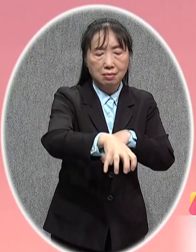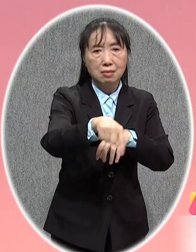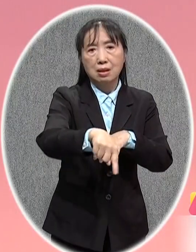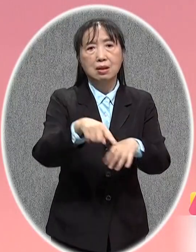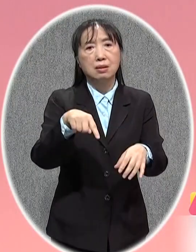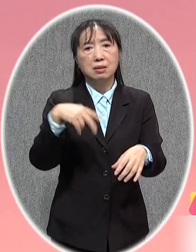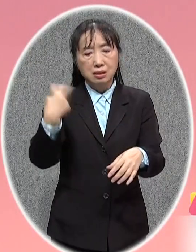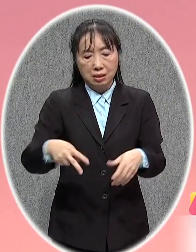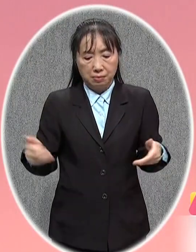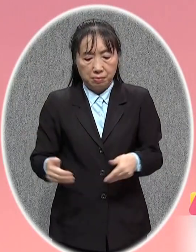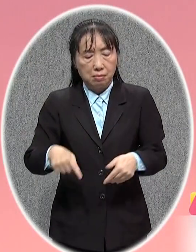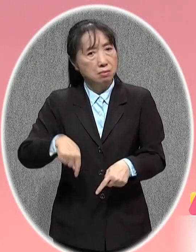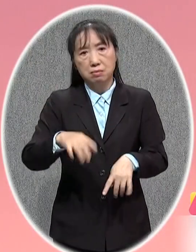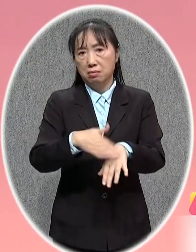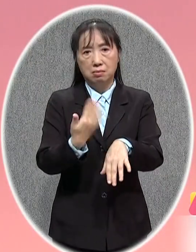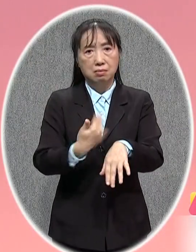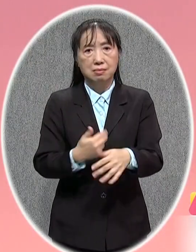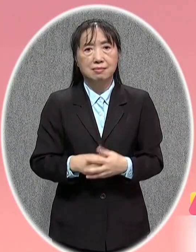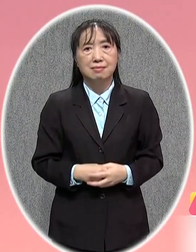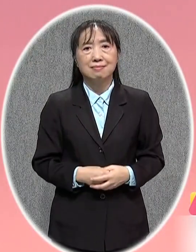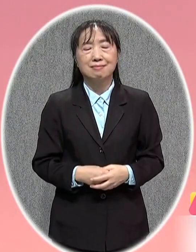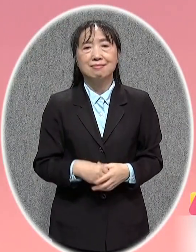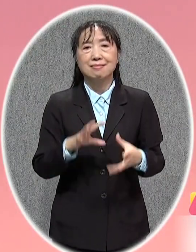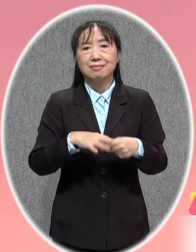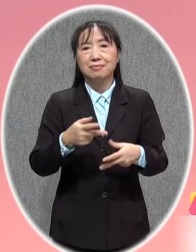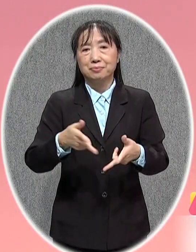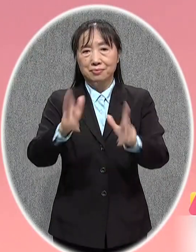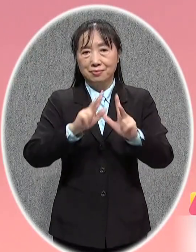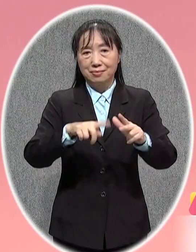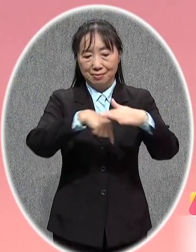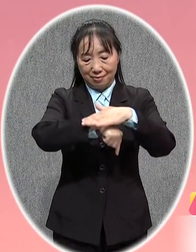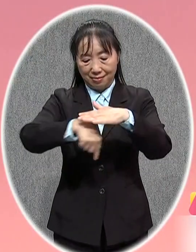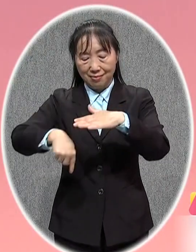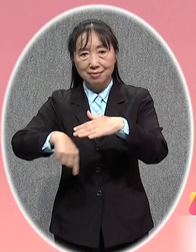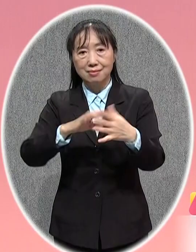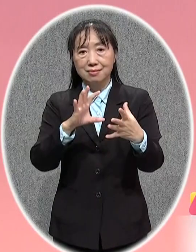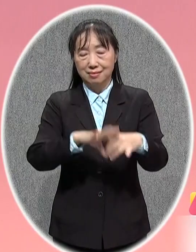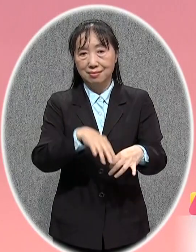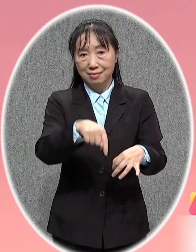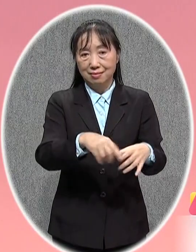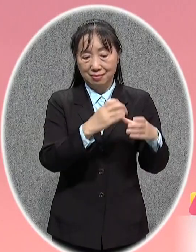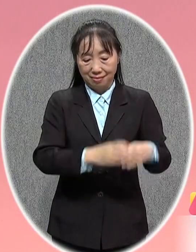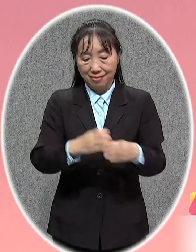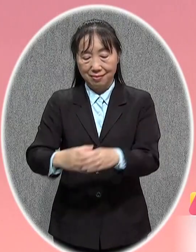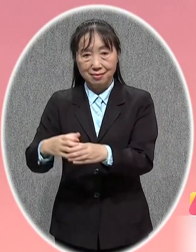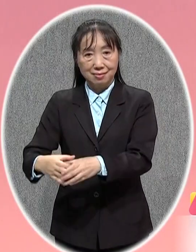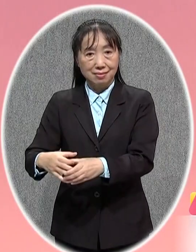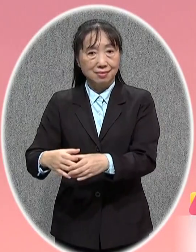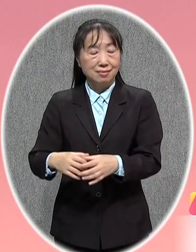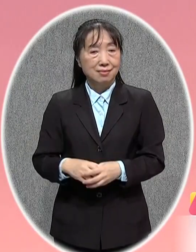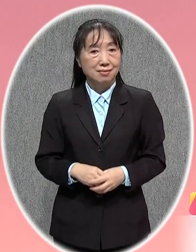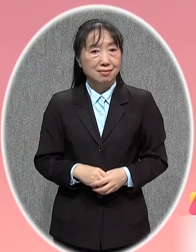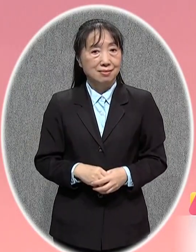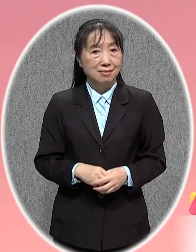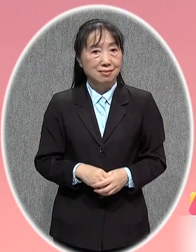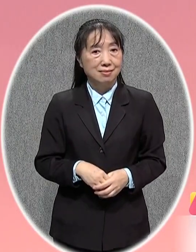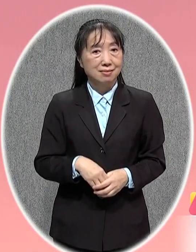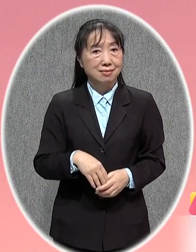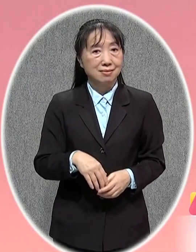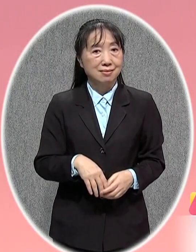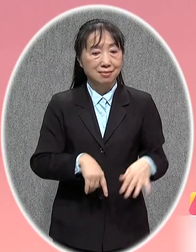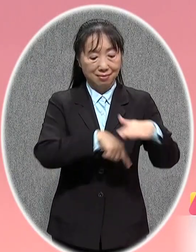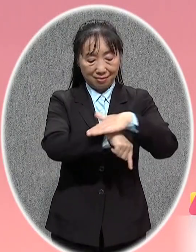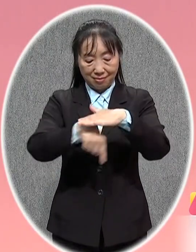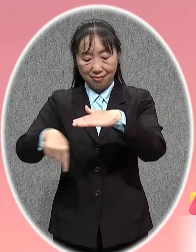工程。那这我们就用栈桥式的规划，它的落墩呢，其实只就说落墩的部